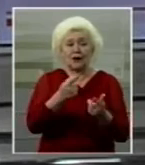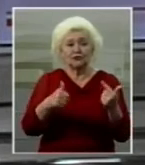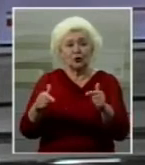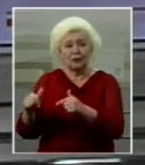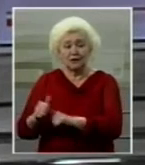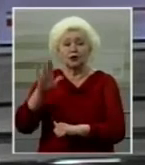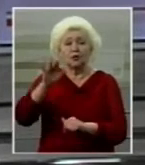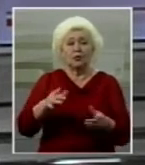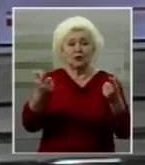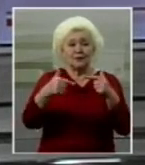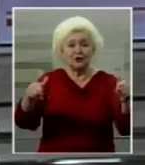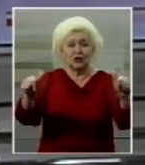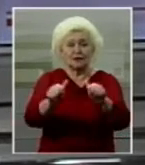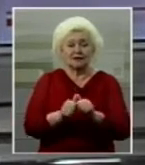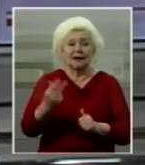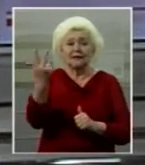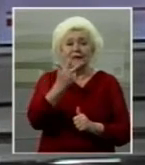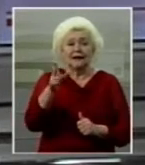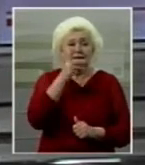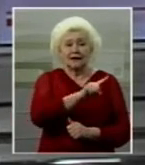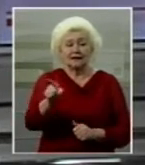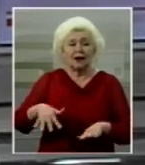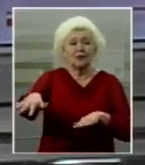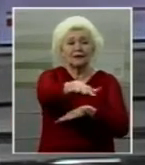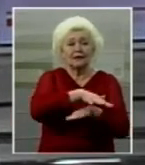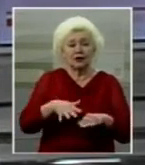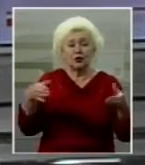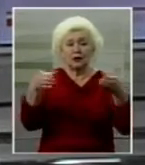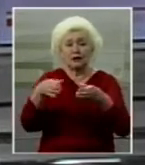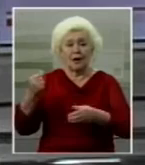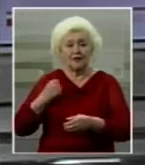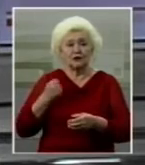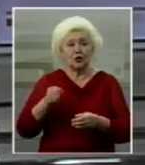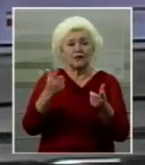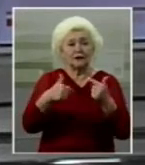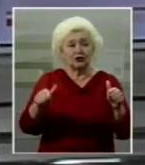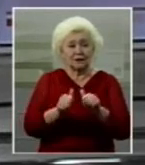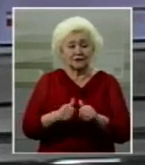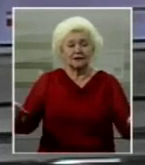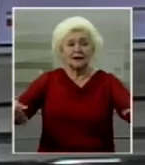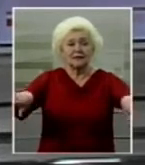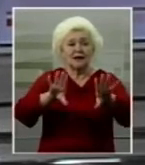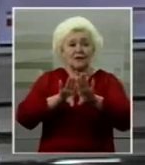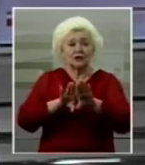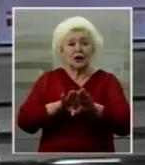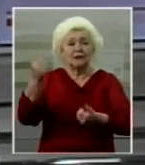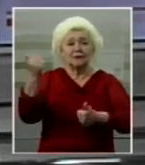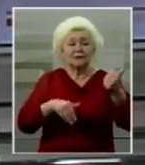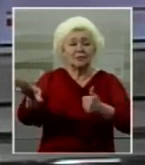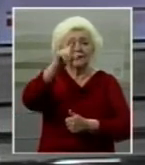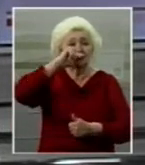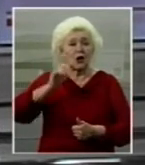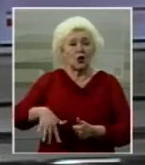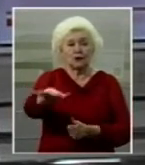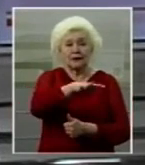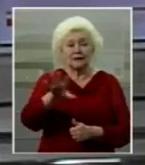підрозділів, потім частин. Третій етап – регіональний. Участь у ньому беруть команди військових частин. Завершальні змагання – всеукраїнські,